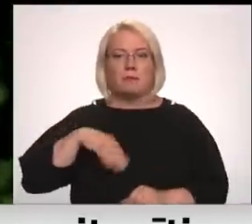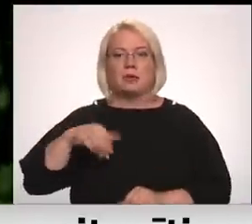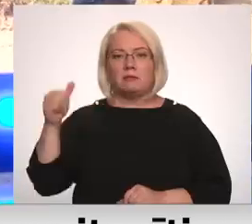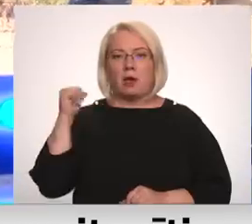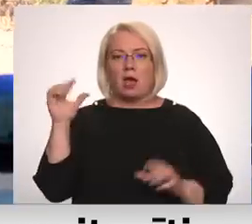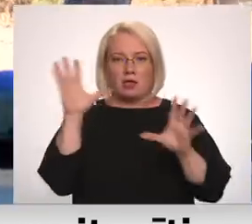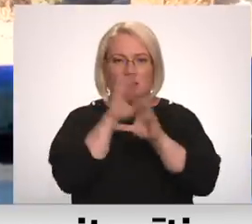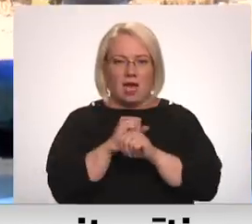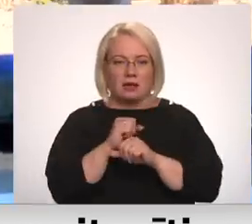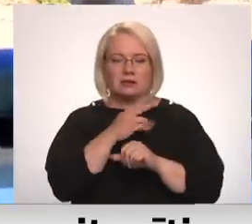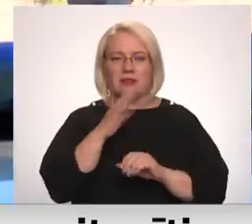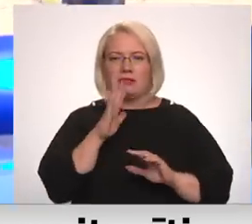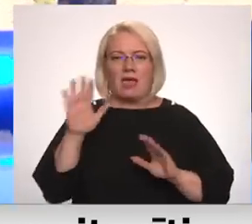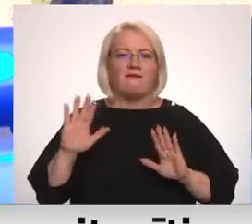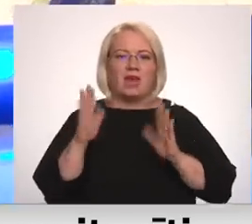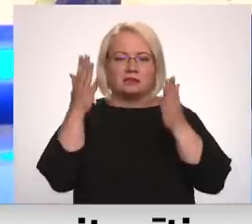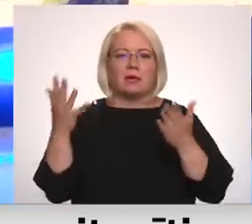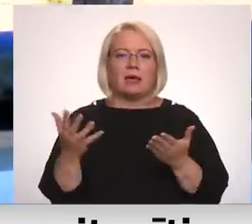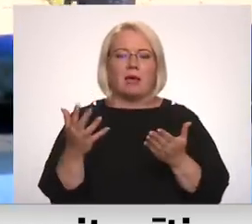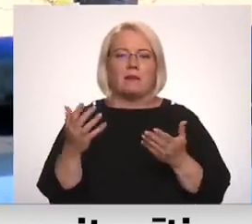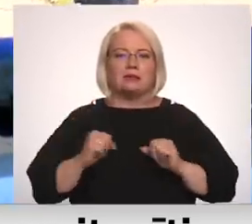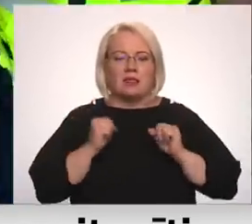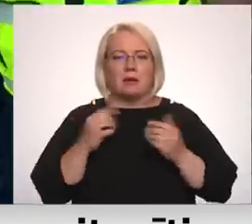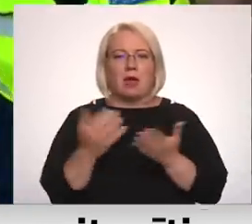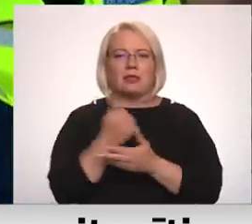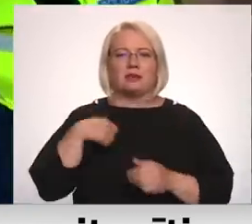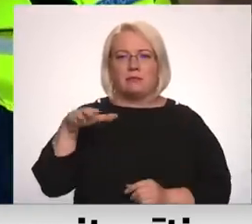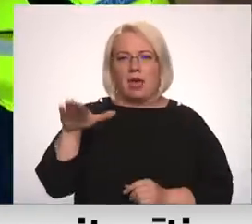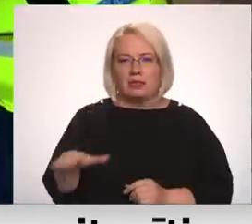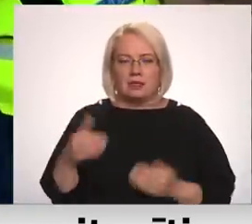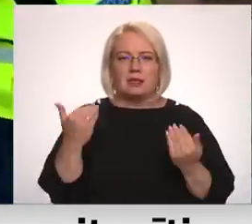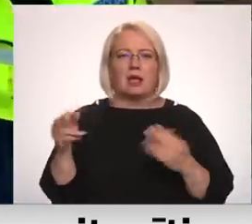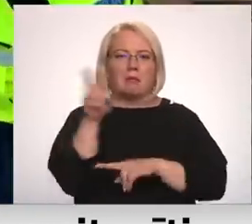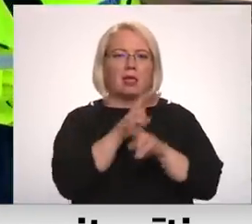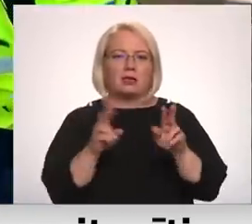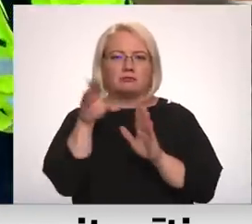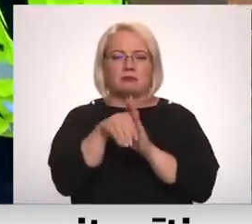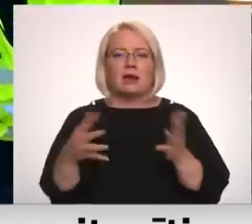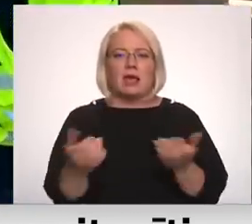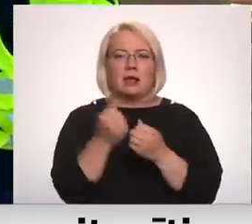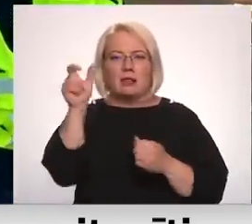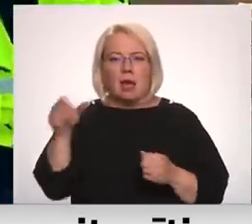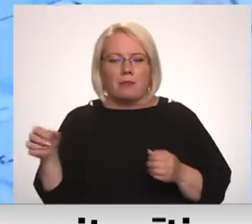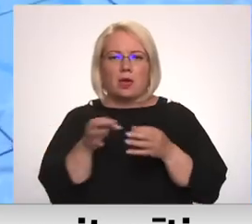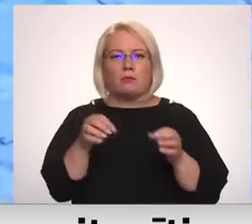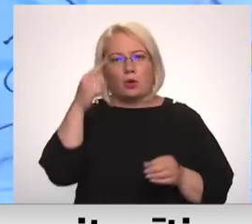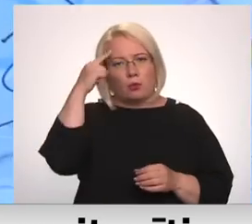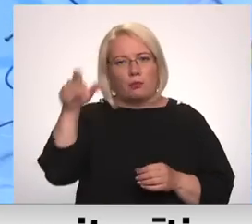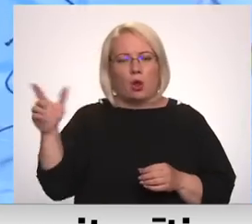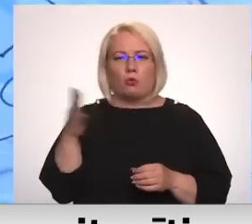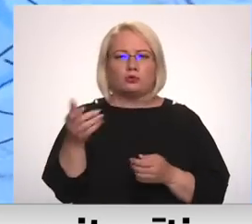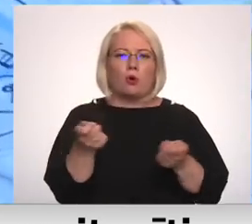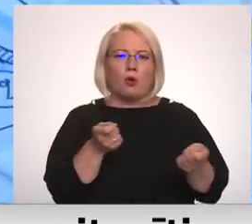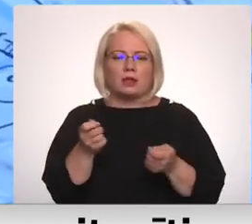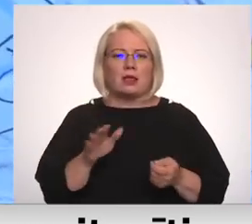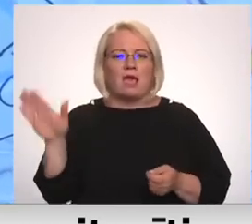nakts nesekmīgajiem centieniem atrast mazo Evitu, arī šodien meklēšanā iesaistās nevien glābēji, bet arī brīvprātīgie, kurus koordinē valsts